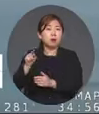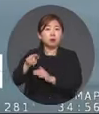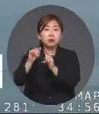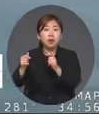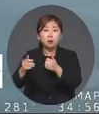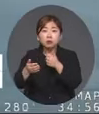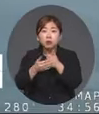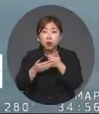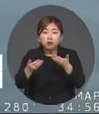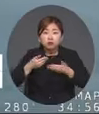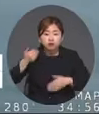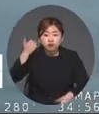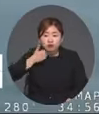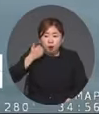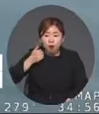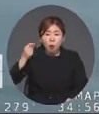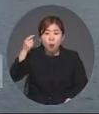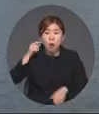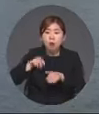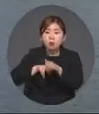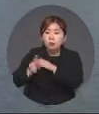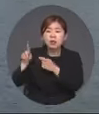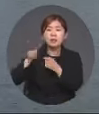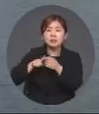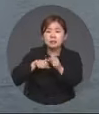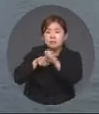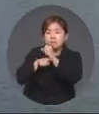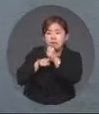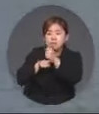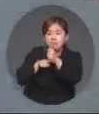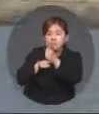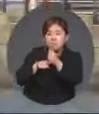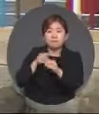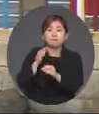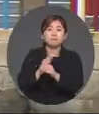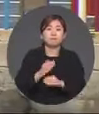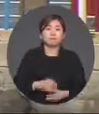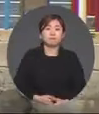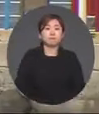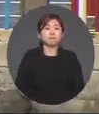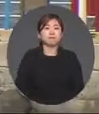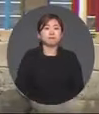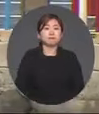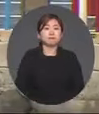조력자와 무단이탈 사유 등 자세한 경위를 조사하고 있습니다. MBC 뉴스 이재경입니다.